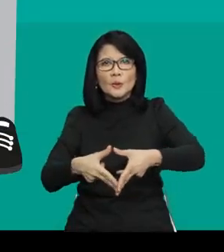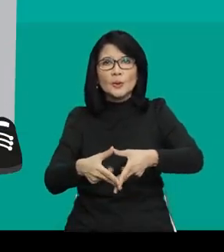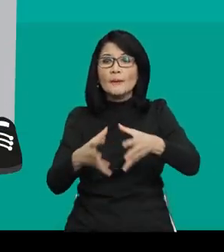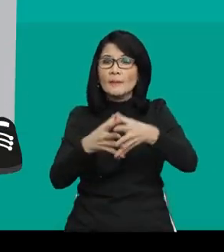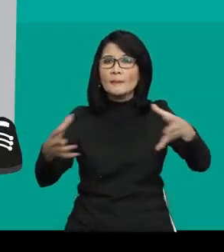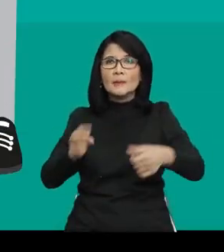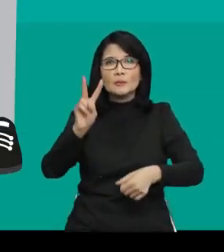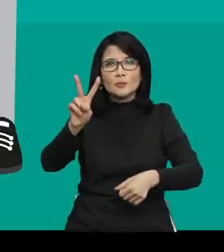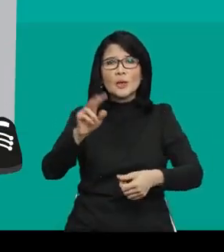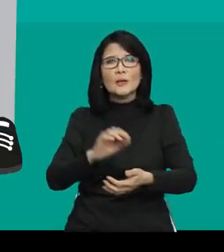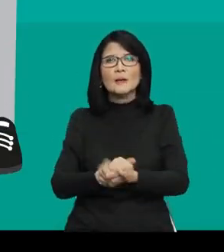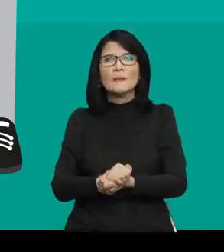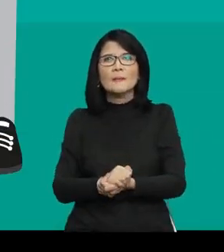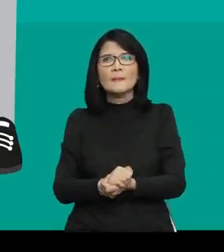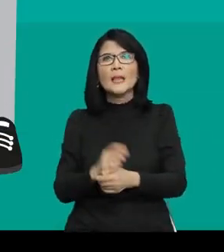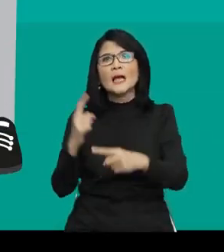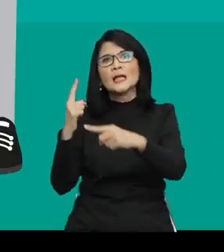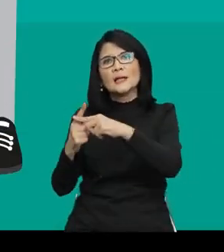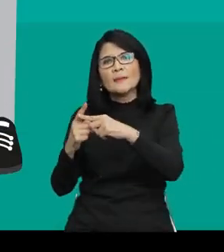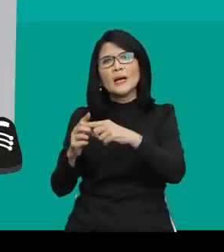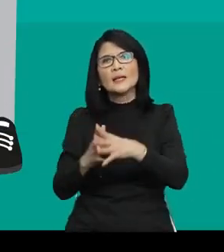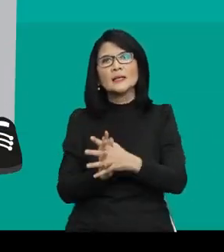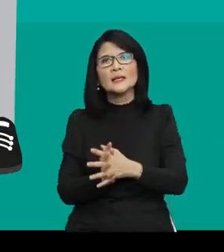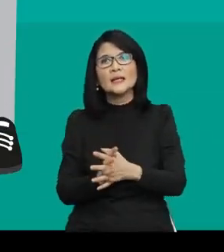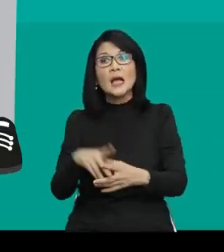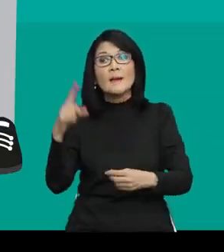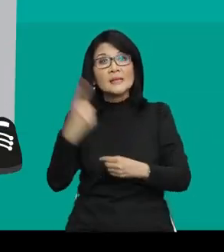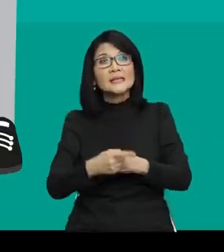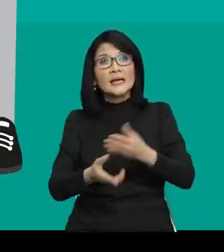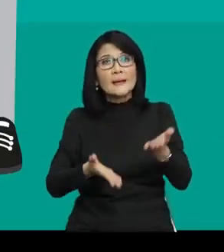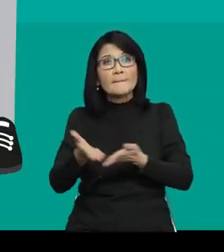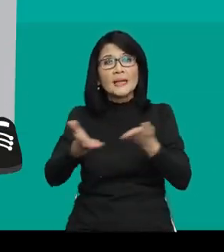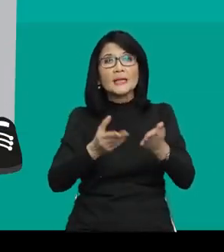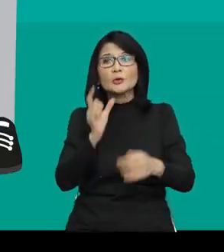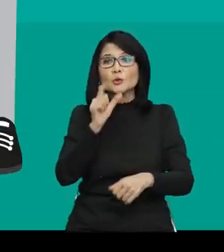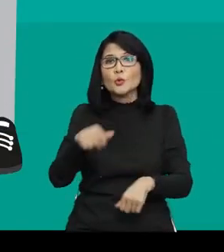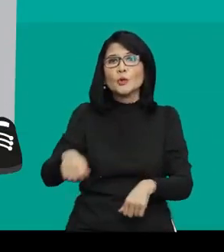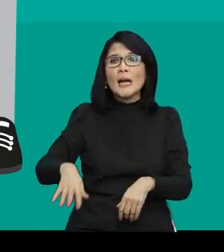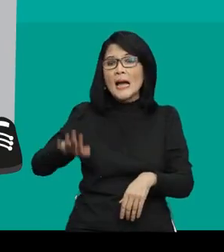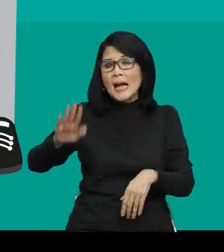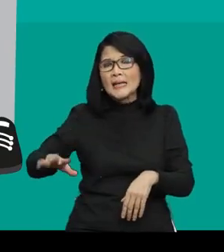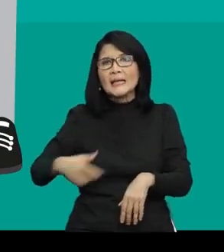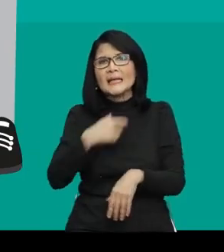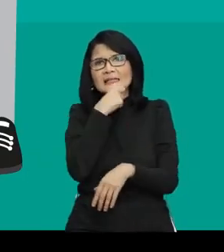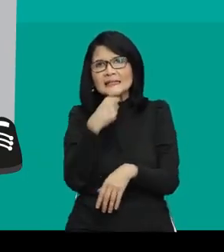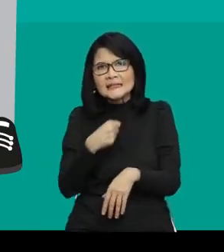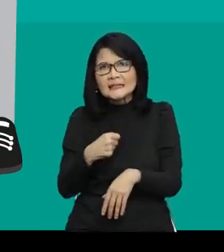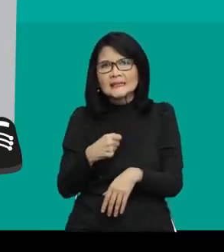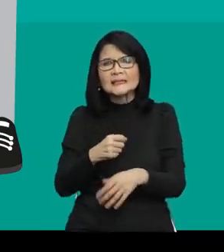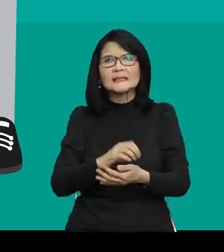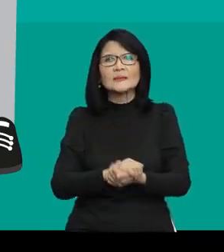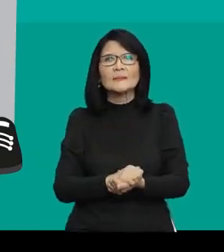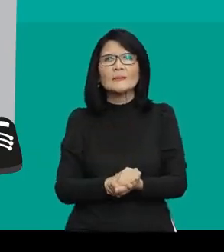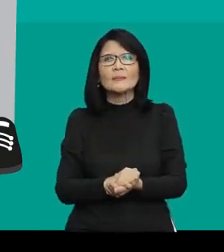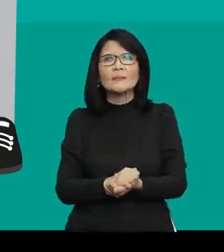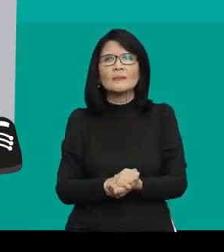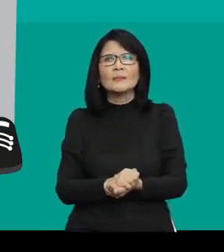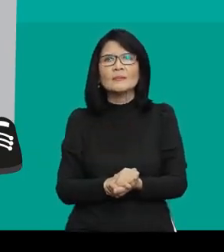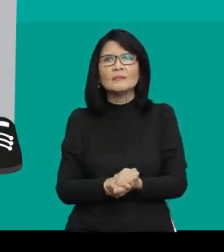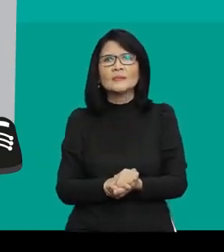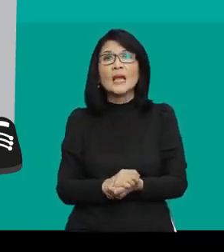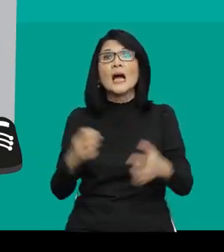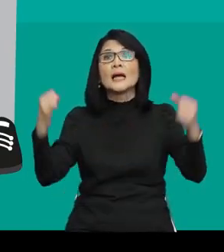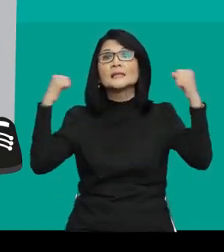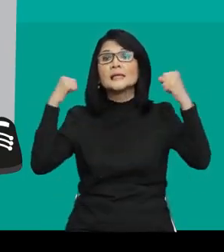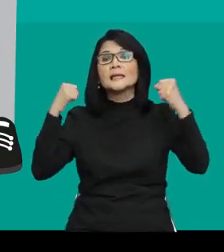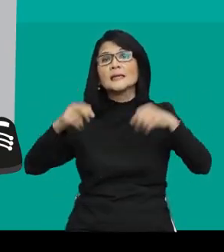mengembangkan 2 prioritas tambahan, dengan memastikan ketersediaan layanan bagi balita dan lansia di situasi krisis kesehatan.